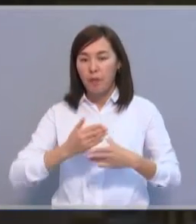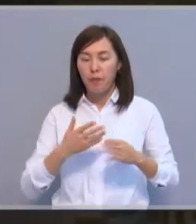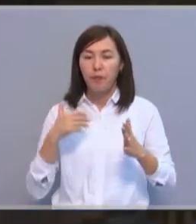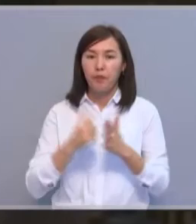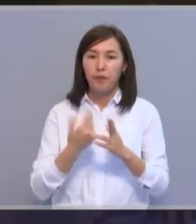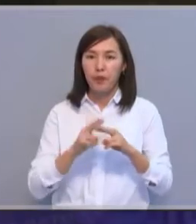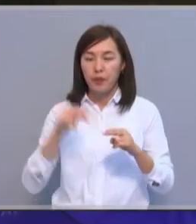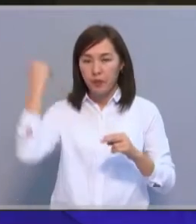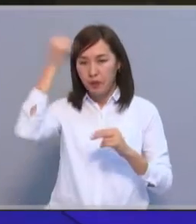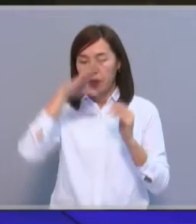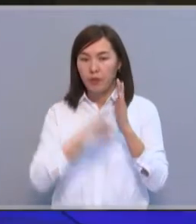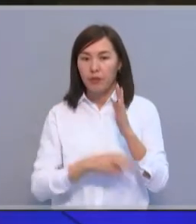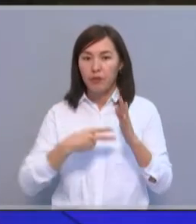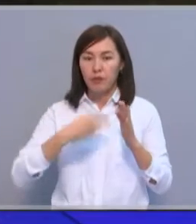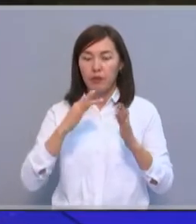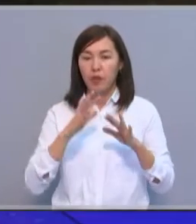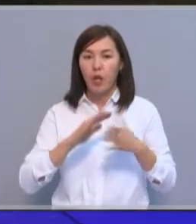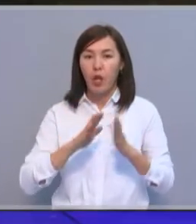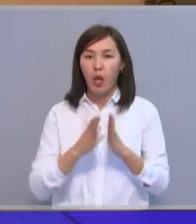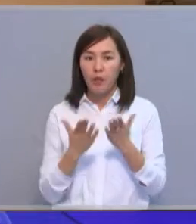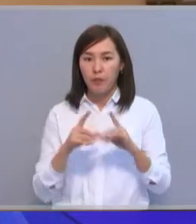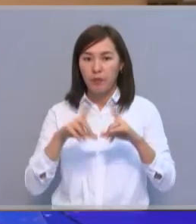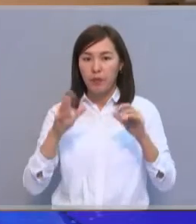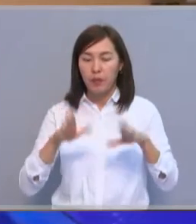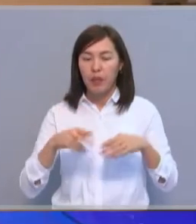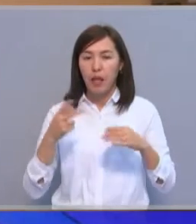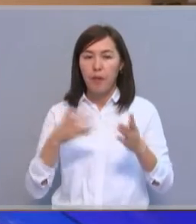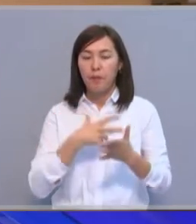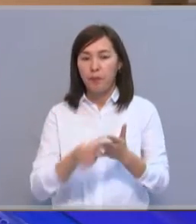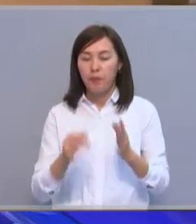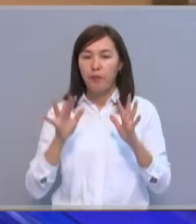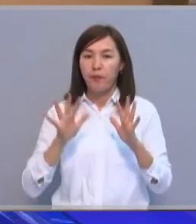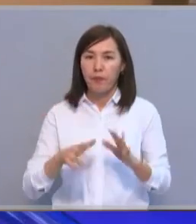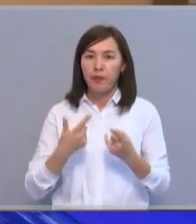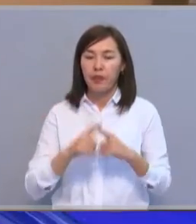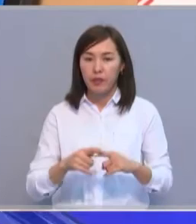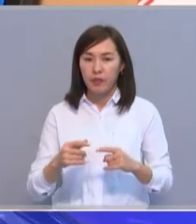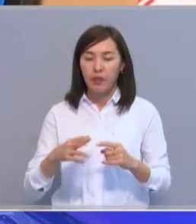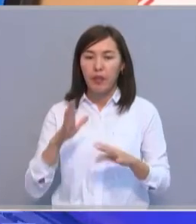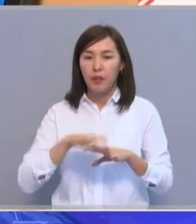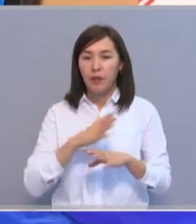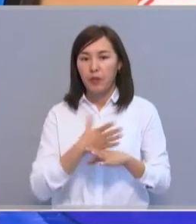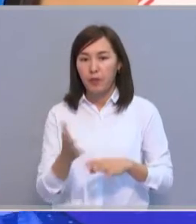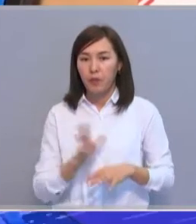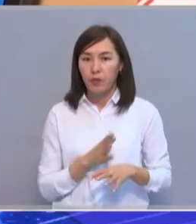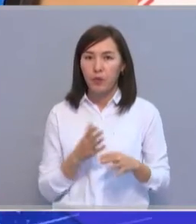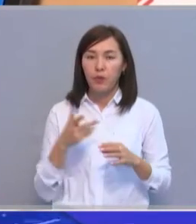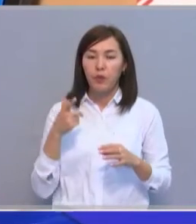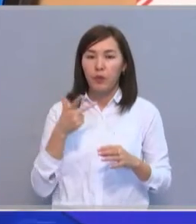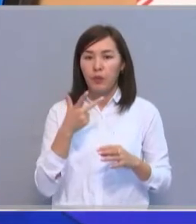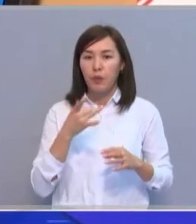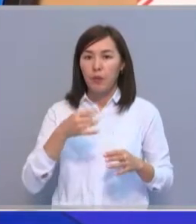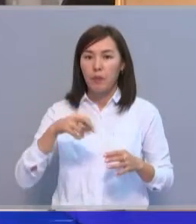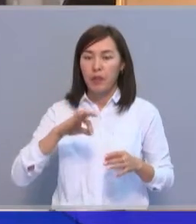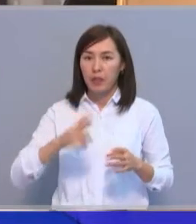До конца декабря поступят 22 тысячи ноутбуков. На приобретение компьютерной техники из казны было выделено более 3